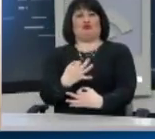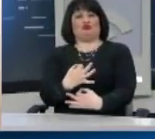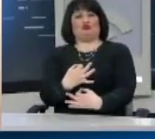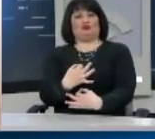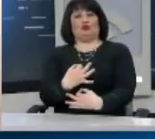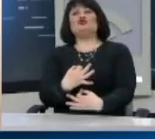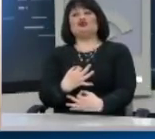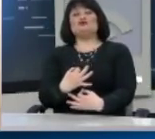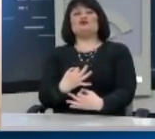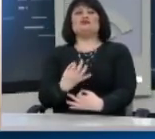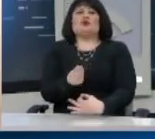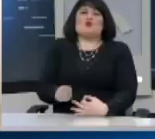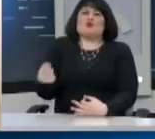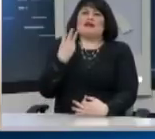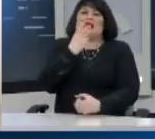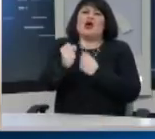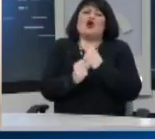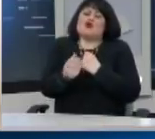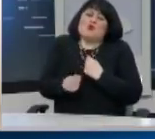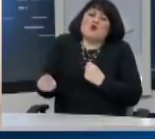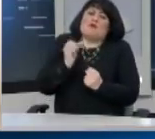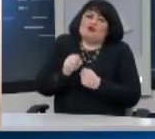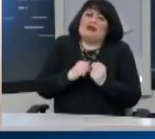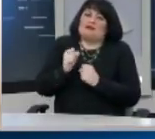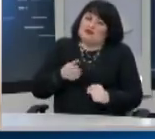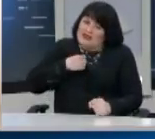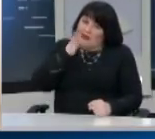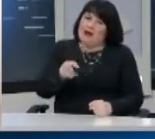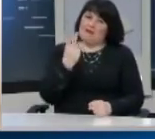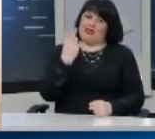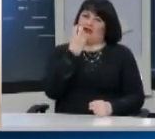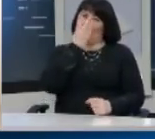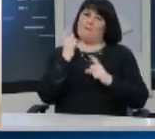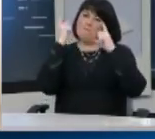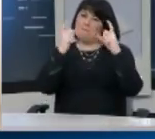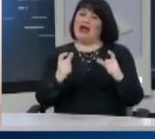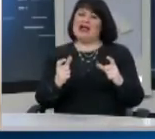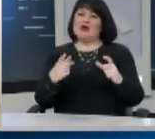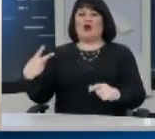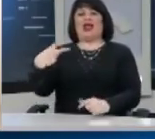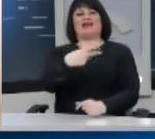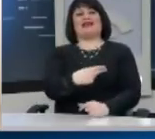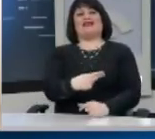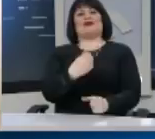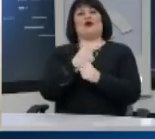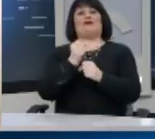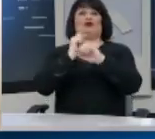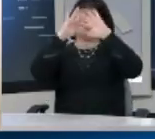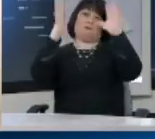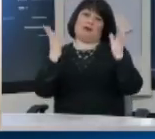με εργώδη προσπάθεια τριετίας θα πάμε στις 2 μαΐου για να εγκαινιάσουμε